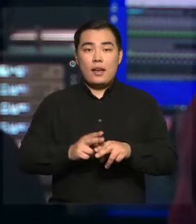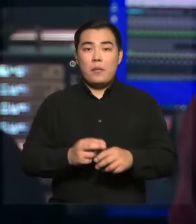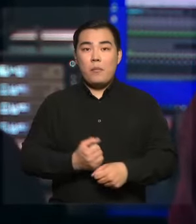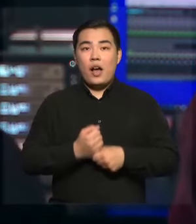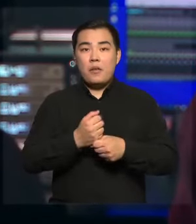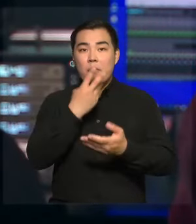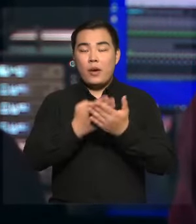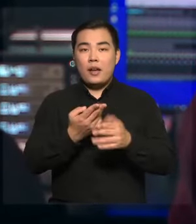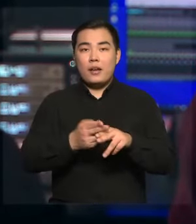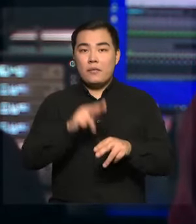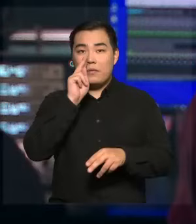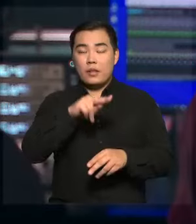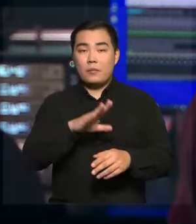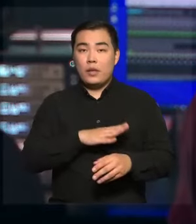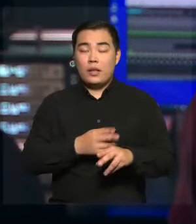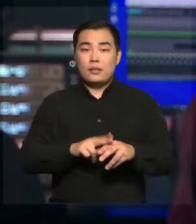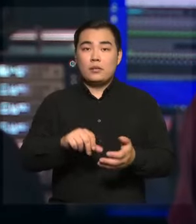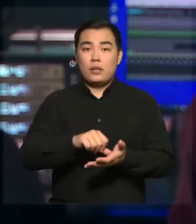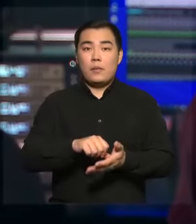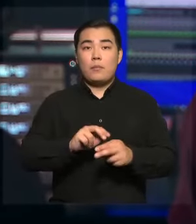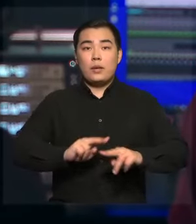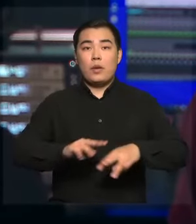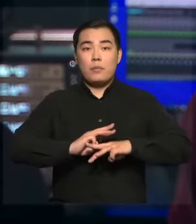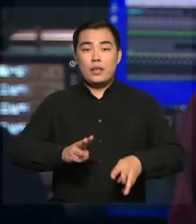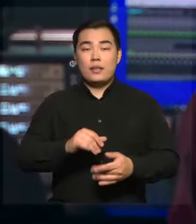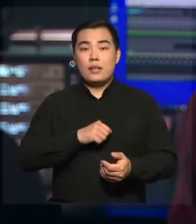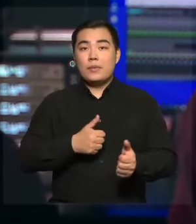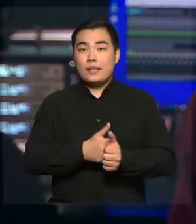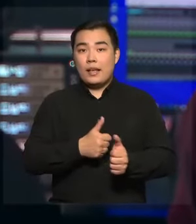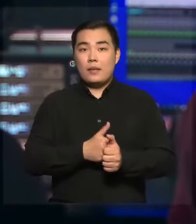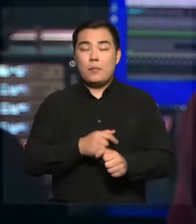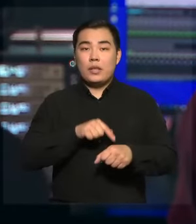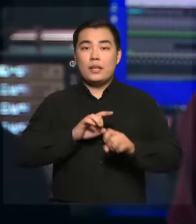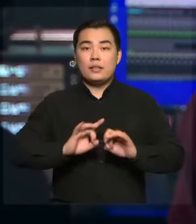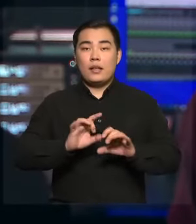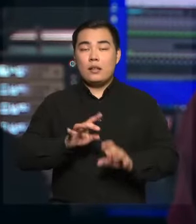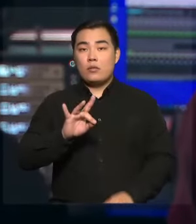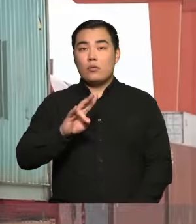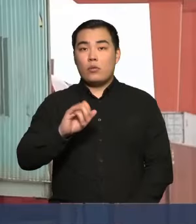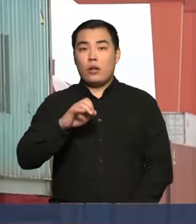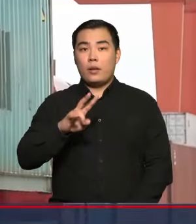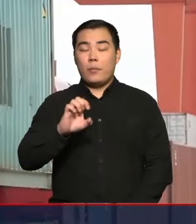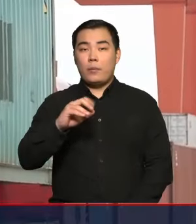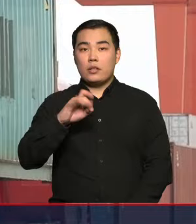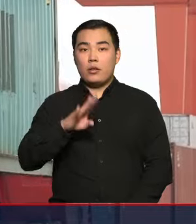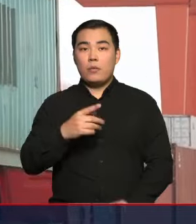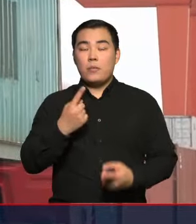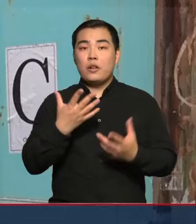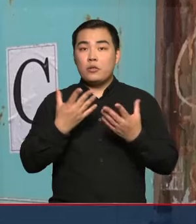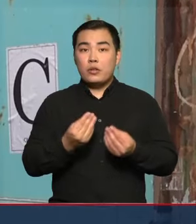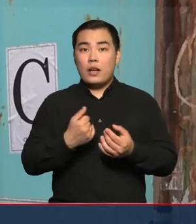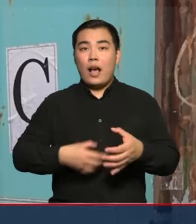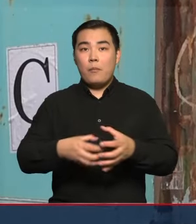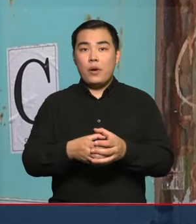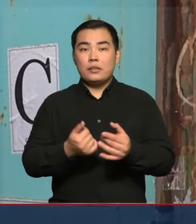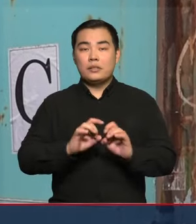қолдау көрсетті деген күдік келінген. Бұған қатысты премьер-министрдің орынбасары пікір білдірді. Нұрлан Байбазаров оларды бір күндік